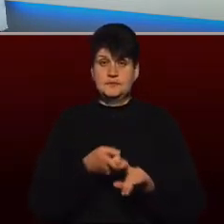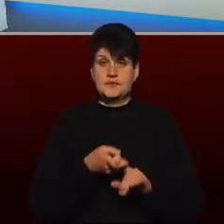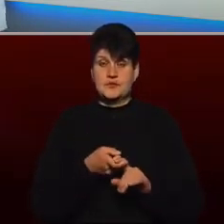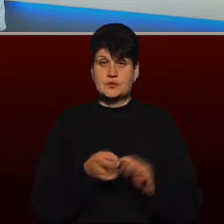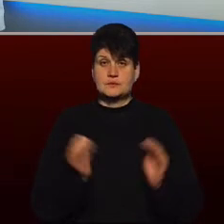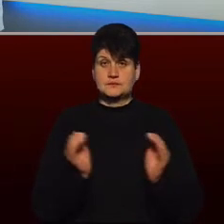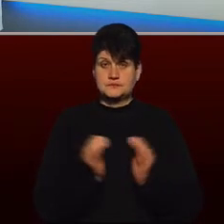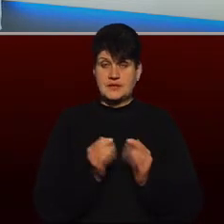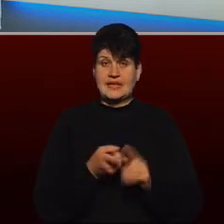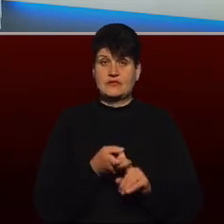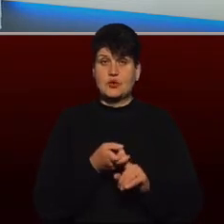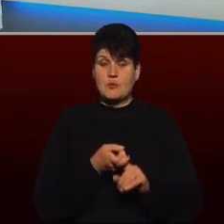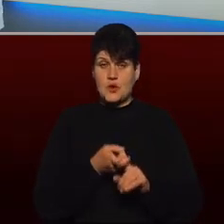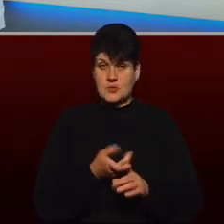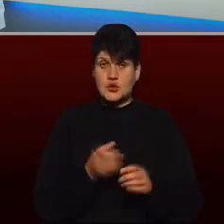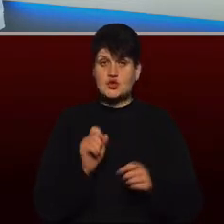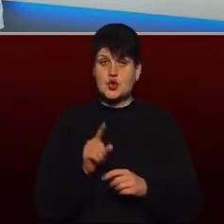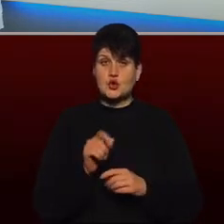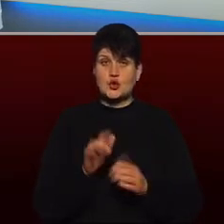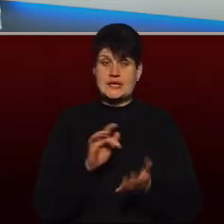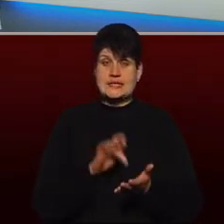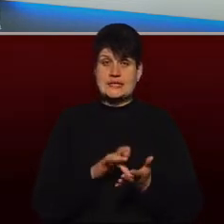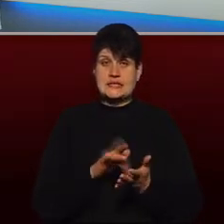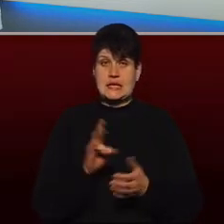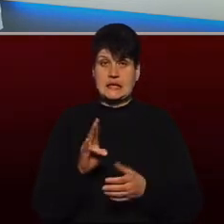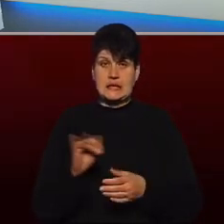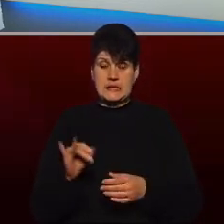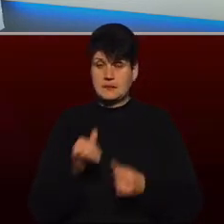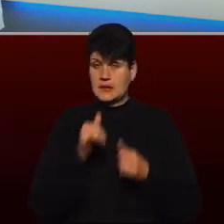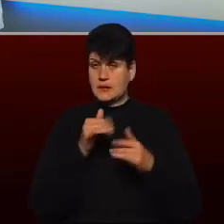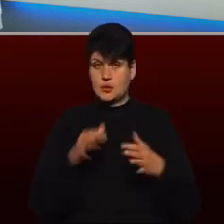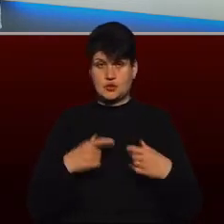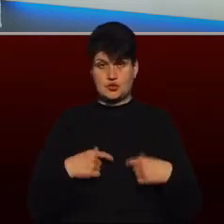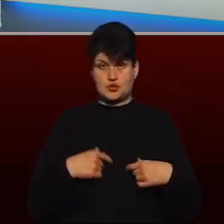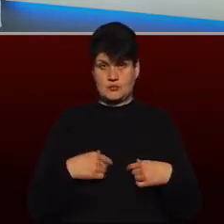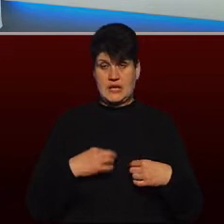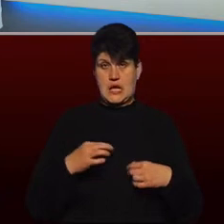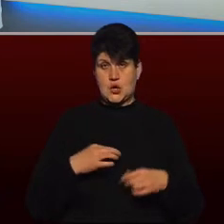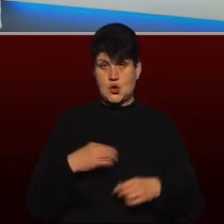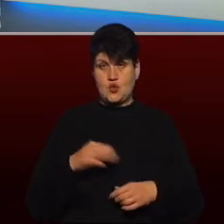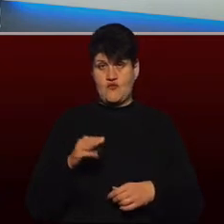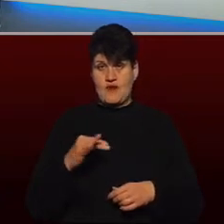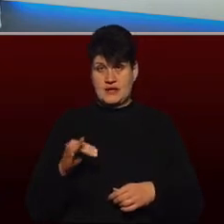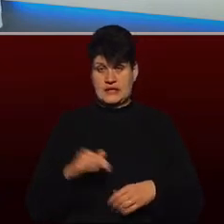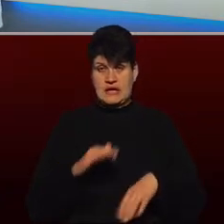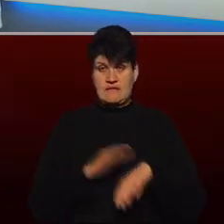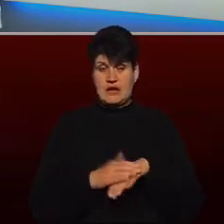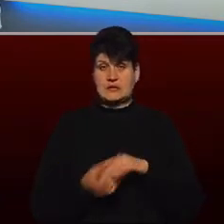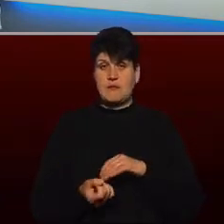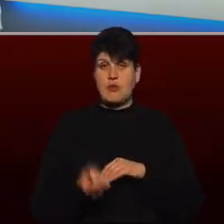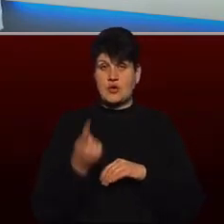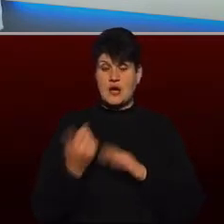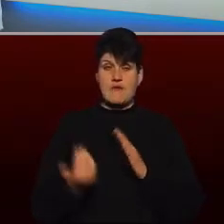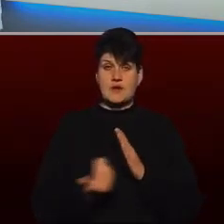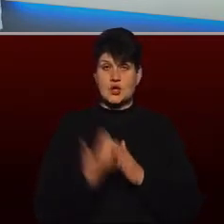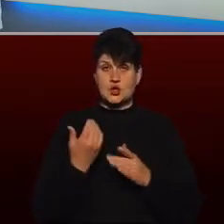інформації золотої середини. Ми не можемо собі ігнорувати факт появи нового